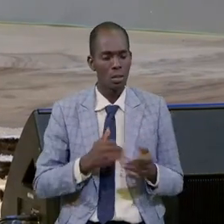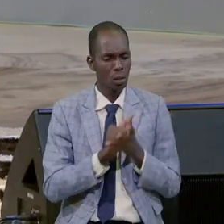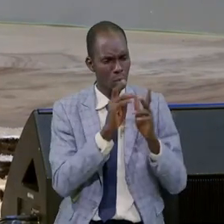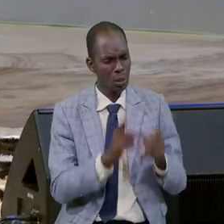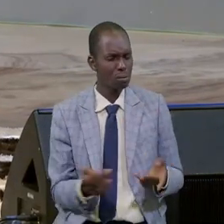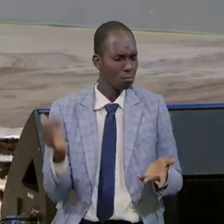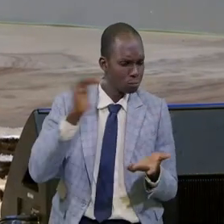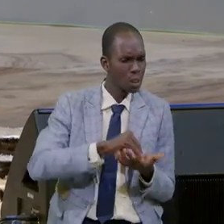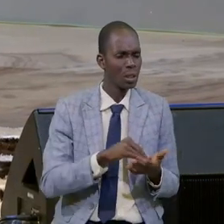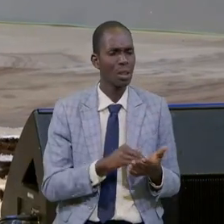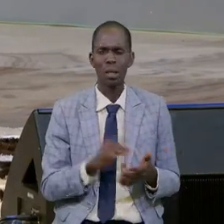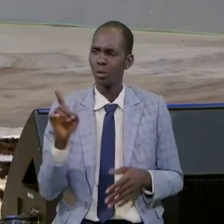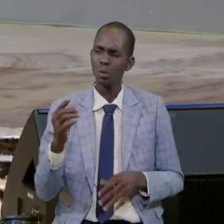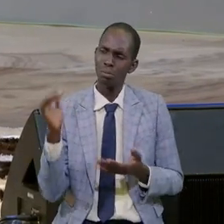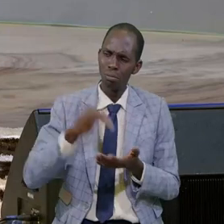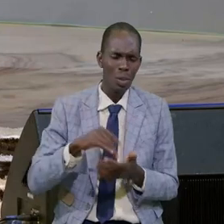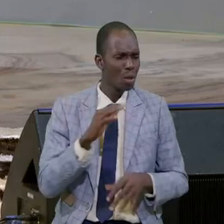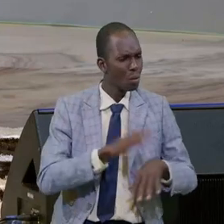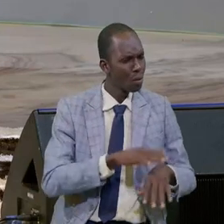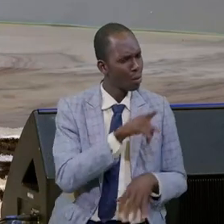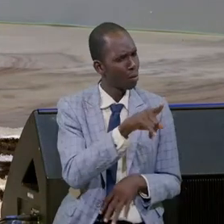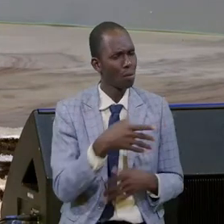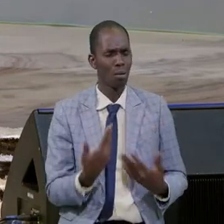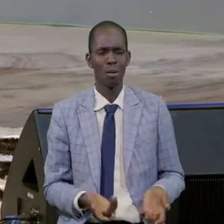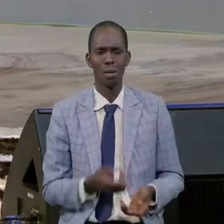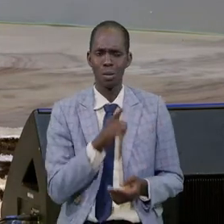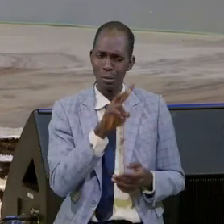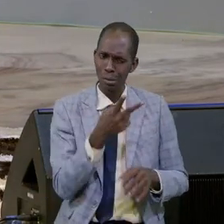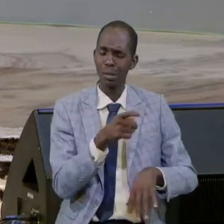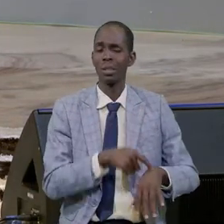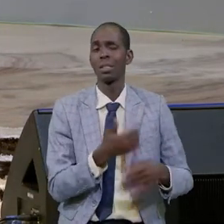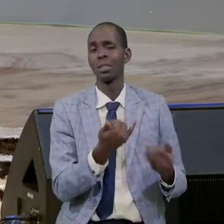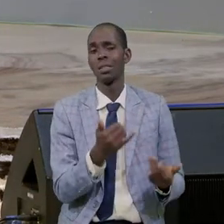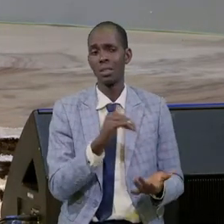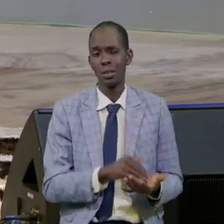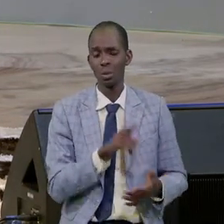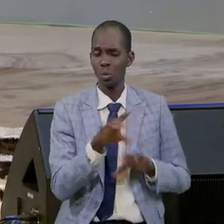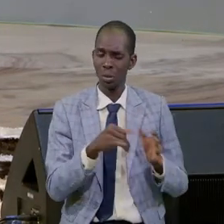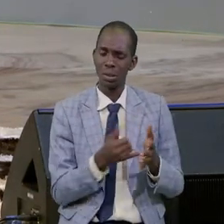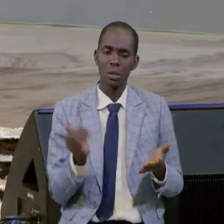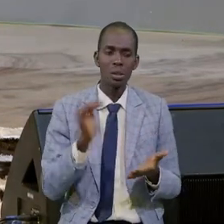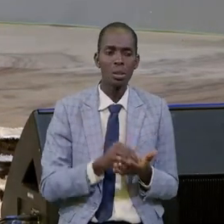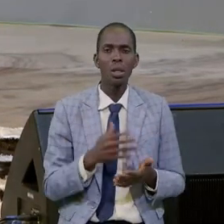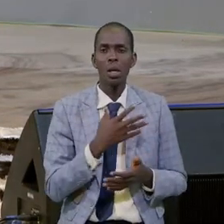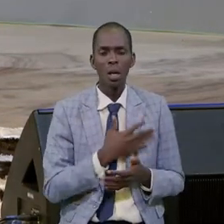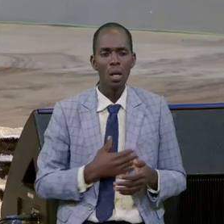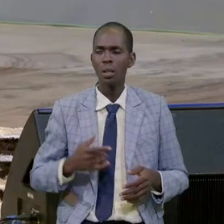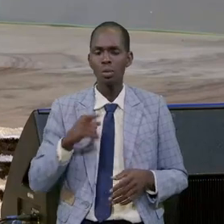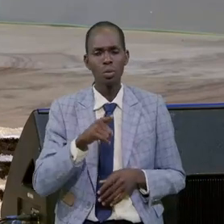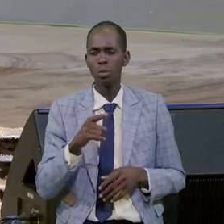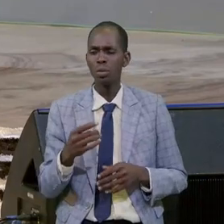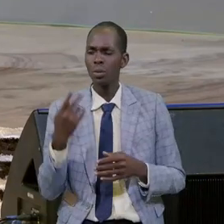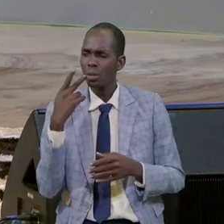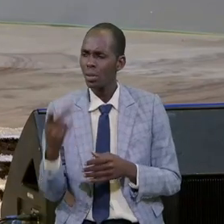autre fois. Et puis, tu y as encore parlé. Alors, tu serais fatigué. Et puis, c'est comme toi-même que tu